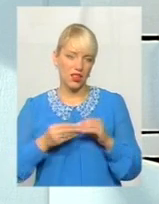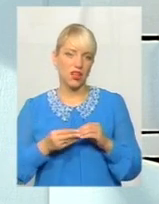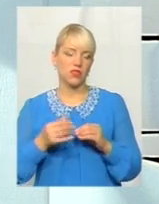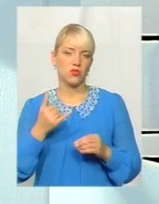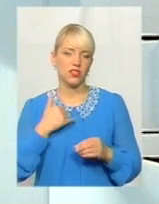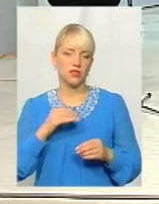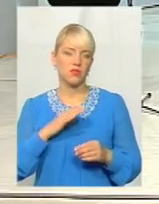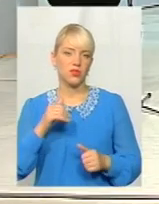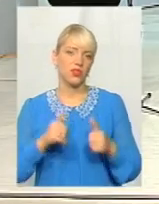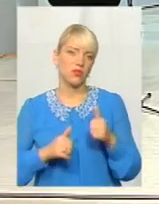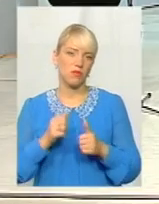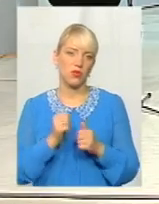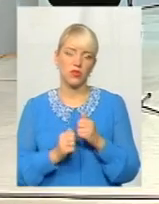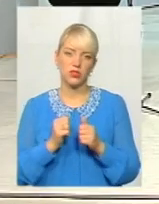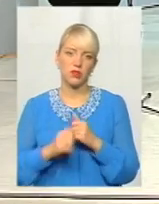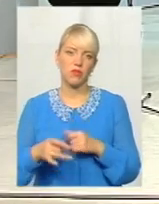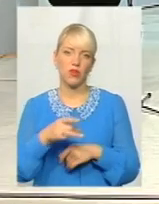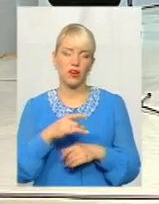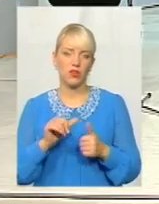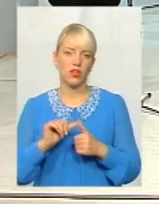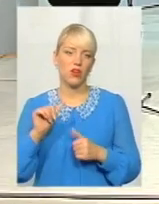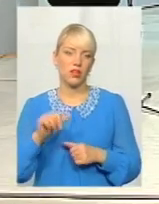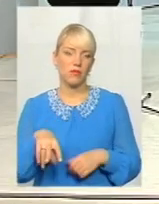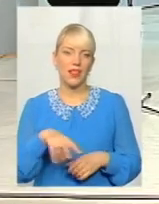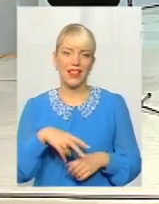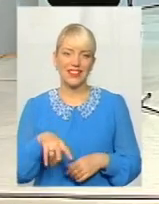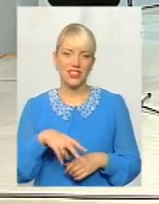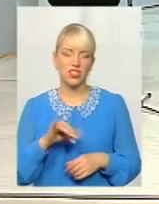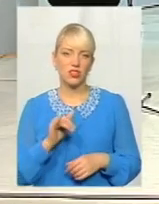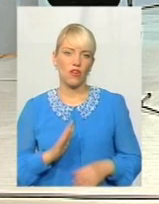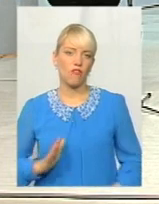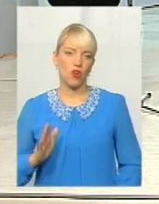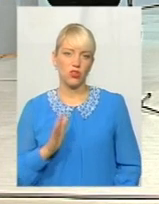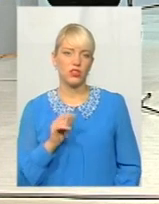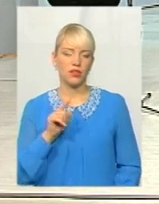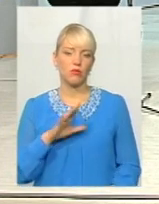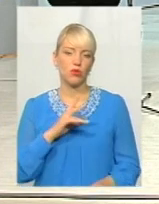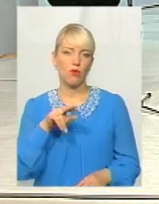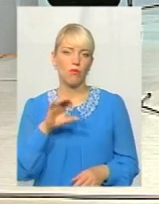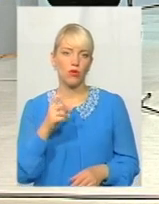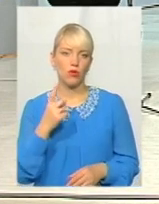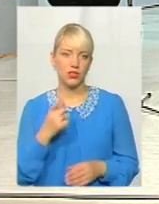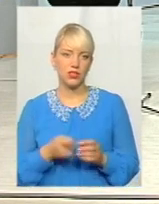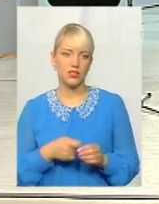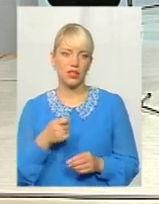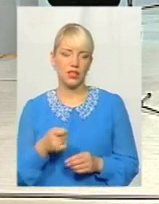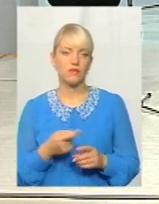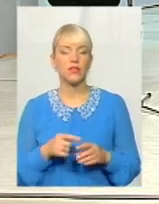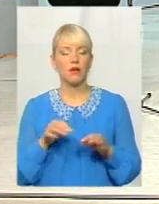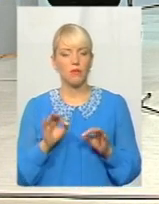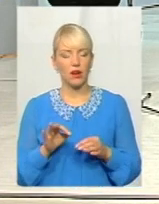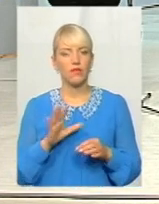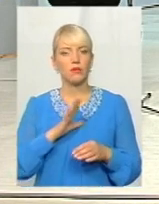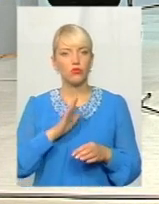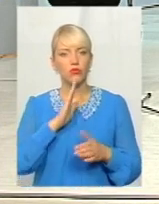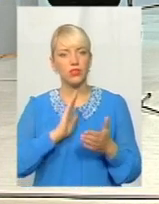були конкурси по кожному району, окрім Летичівського та Волочиського. Там були по одній заявці, правда, вони якісні були.